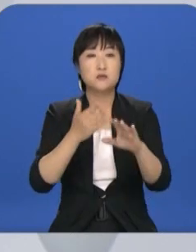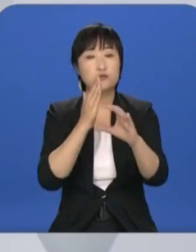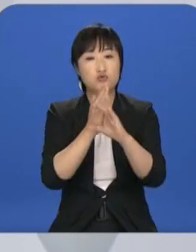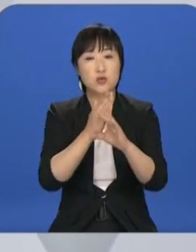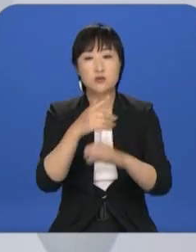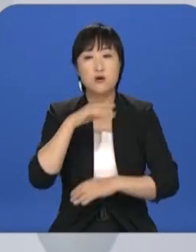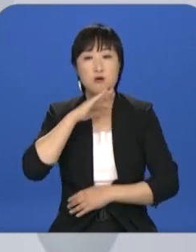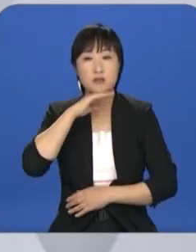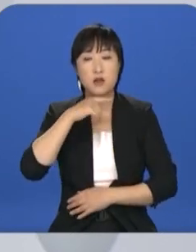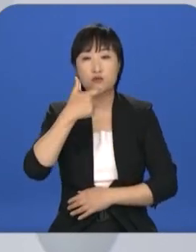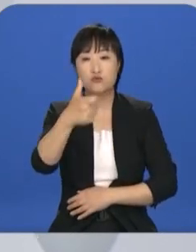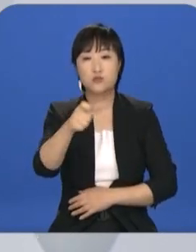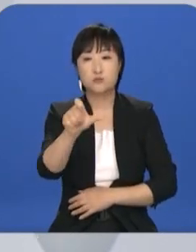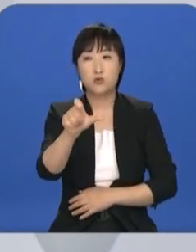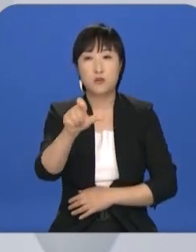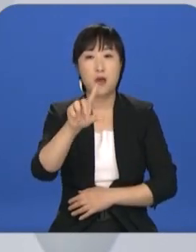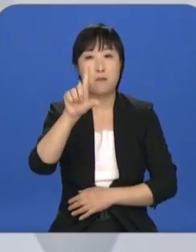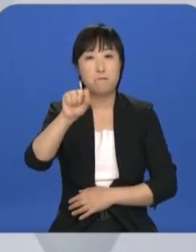65세 이상이